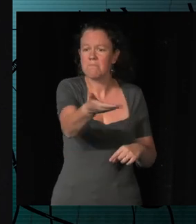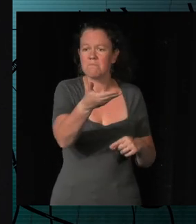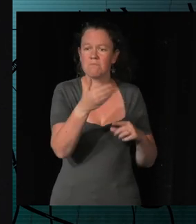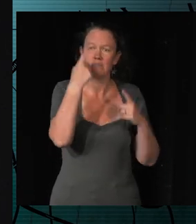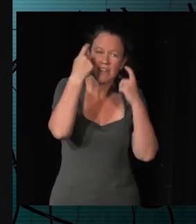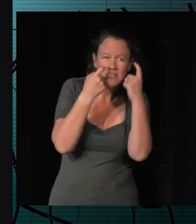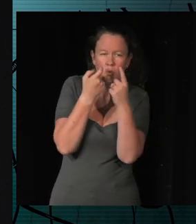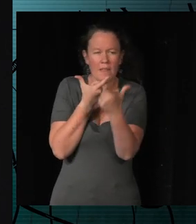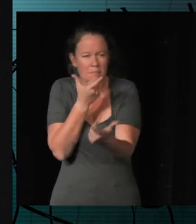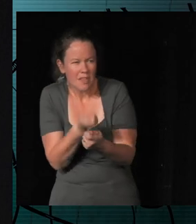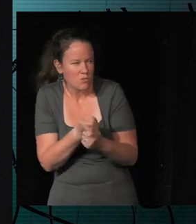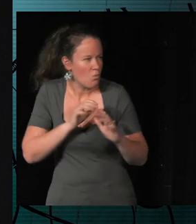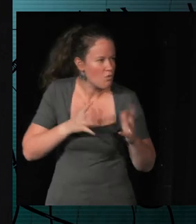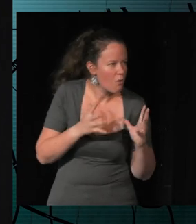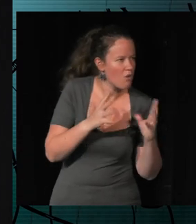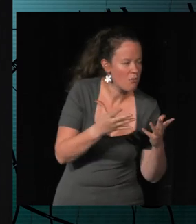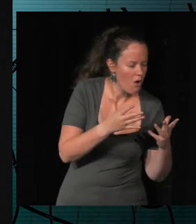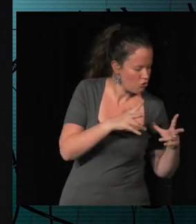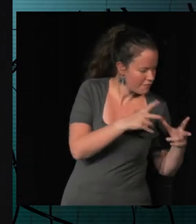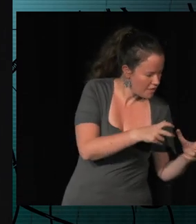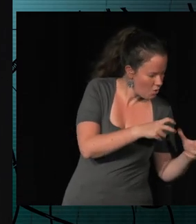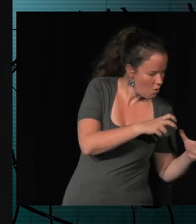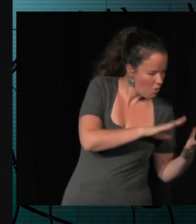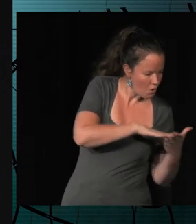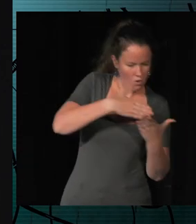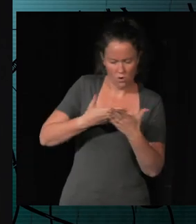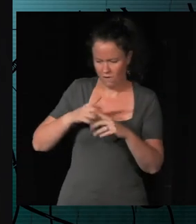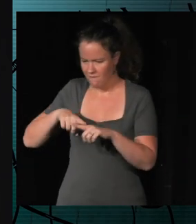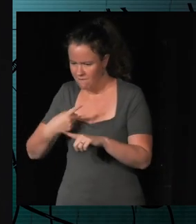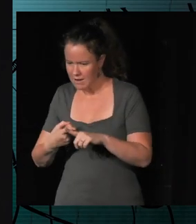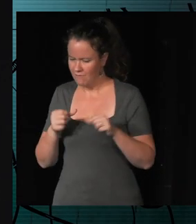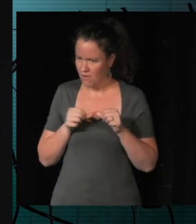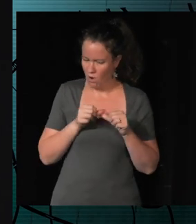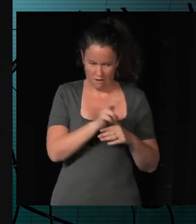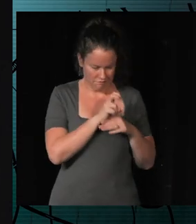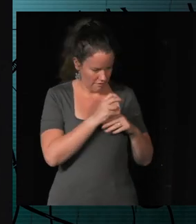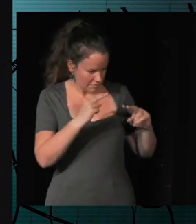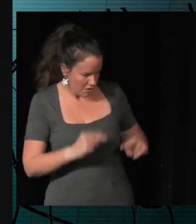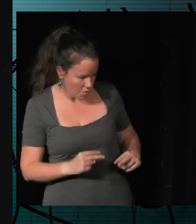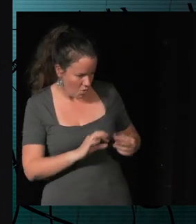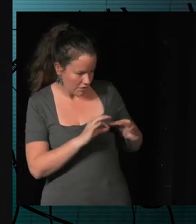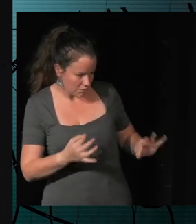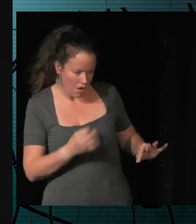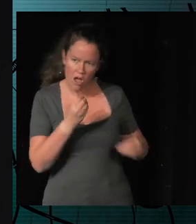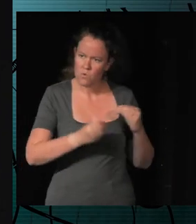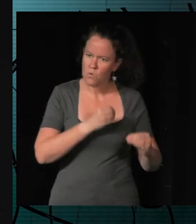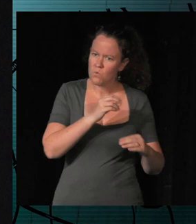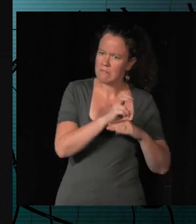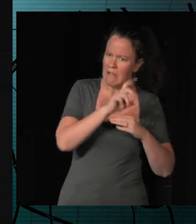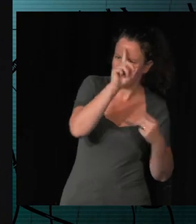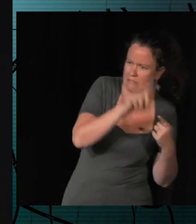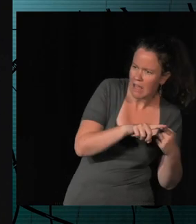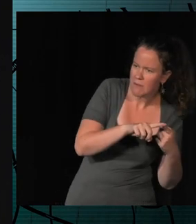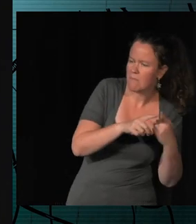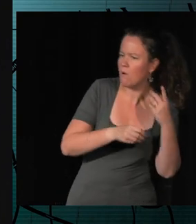intéressant c'est on part d'un médium on va à un autre qu'est-ce qu'on transpose est-ce qu'on transpose juste l'histoire juste les thèmes ou est-ce qu'on essaie aussi de retranscrire certains aspect